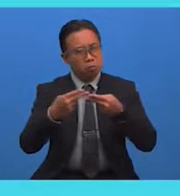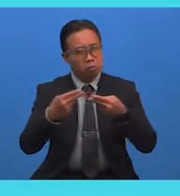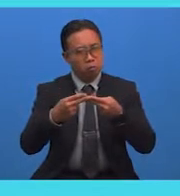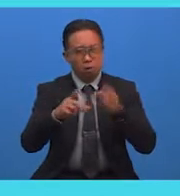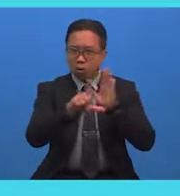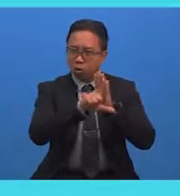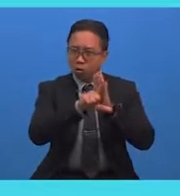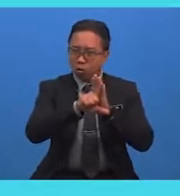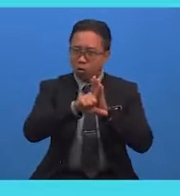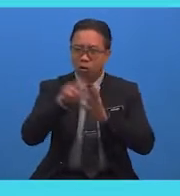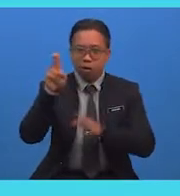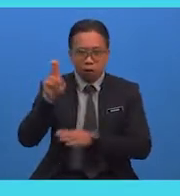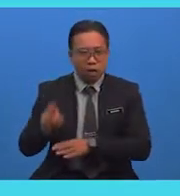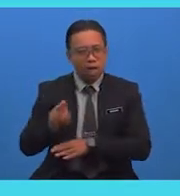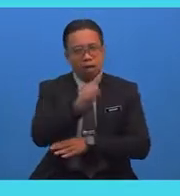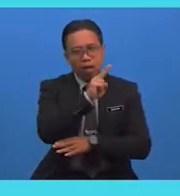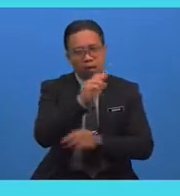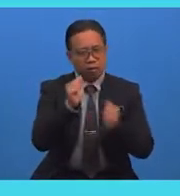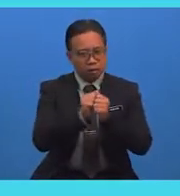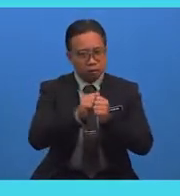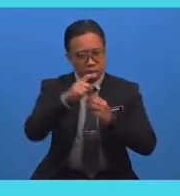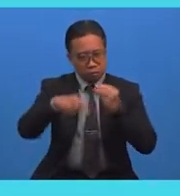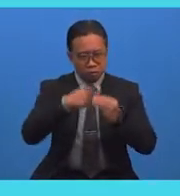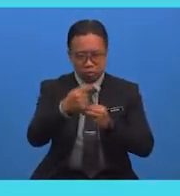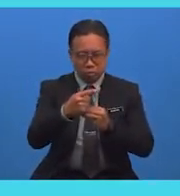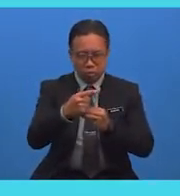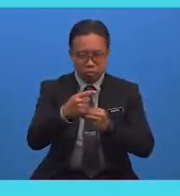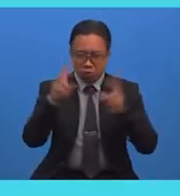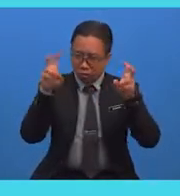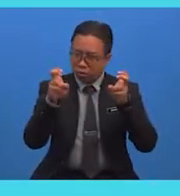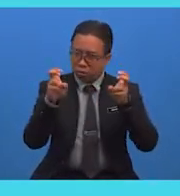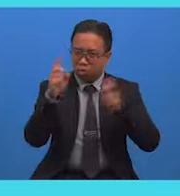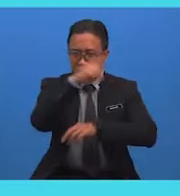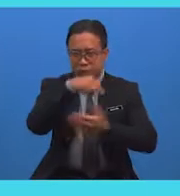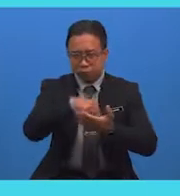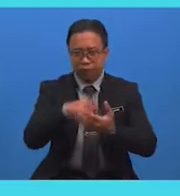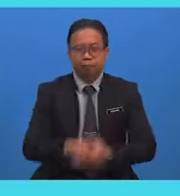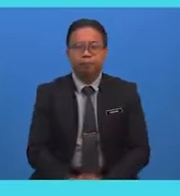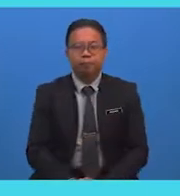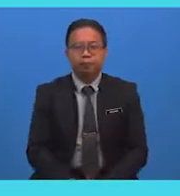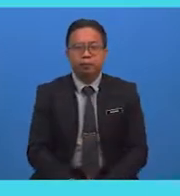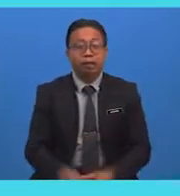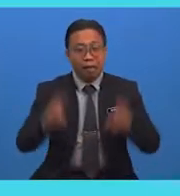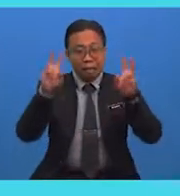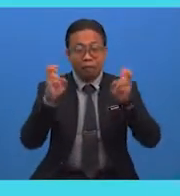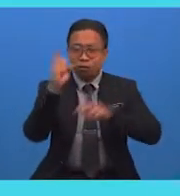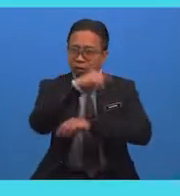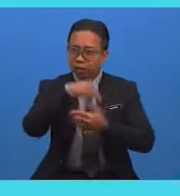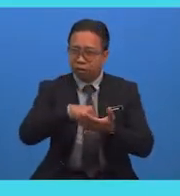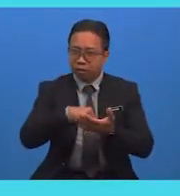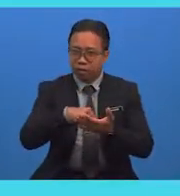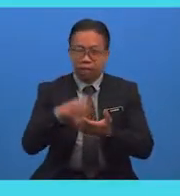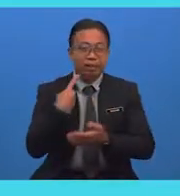halal dengan tajuk kita pada hari ini ya? Kaitannya dengan tajuk kita pada hari ini ialah kita